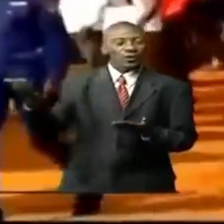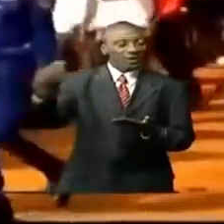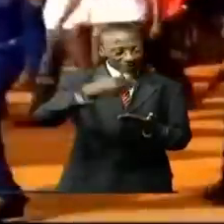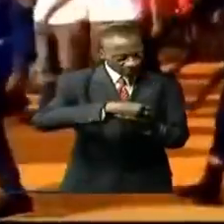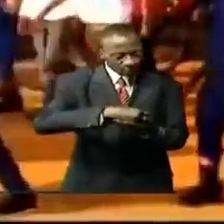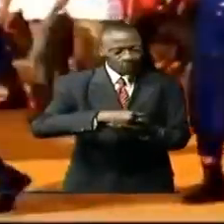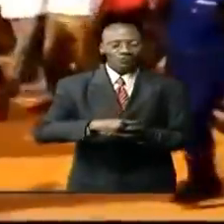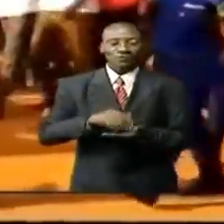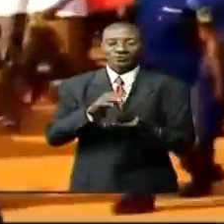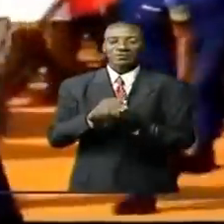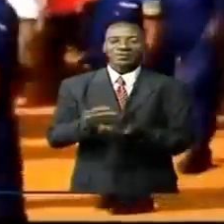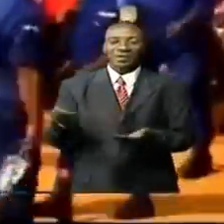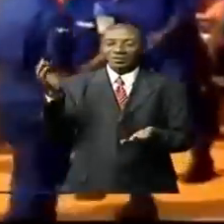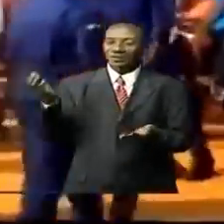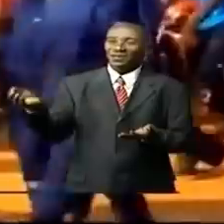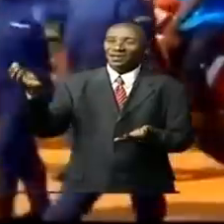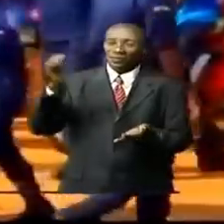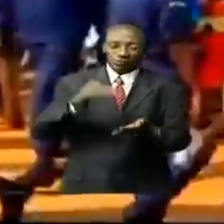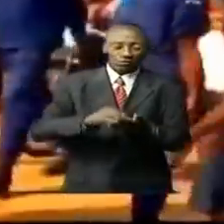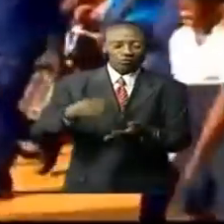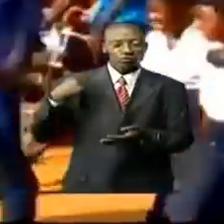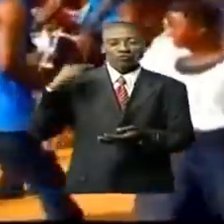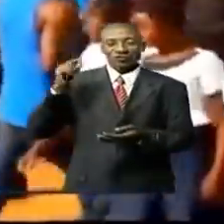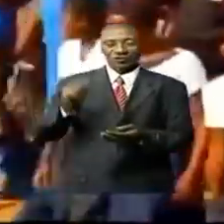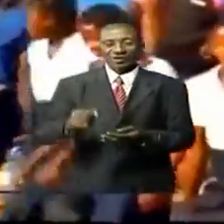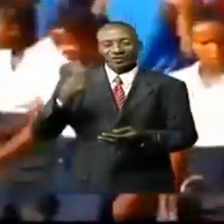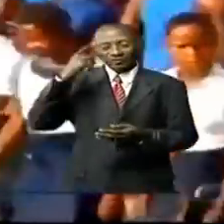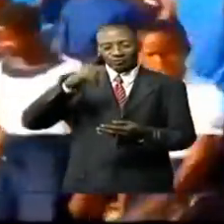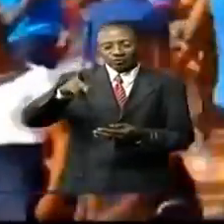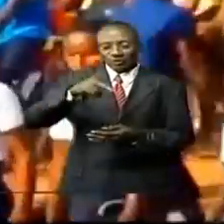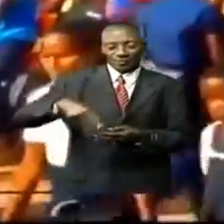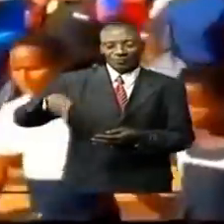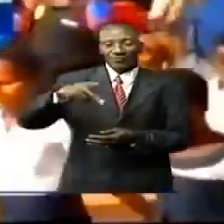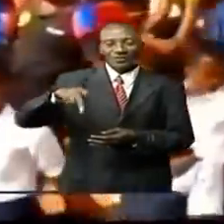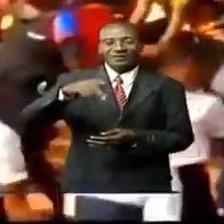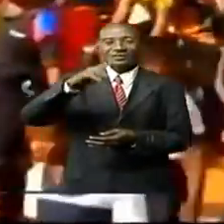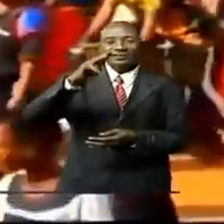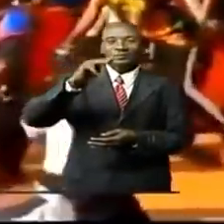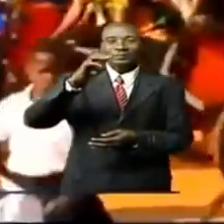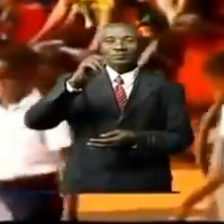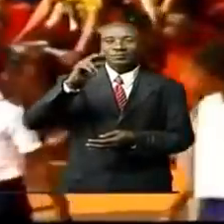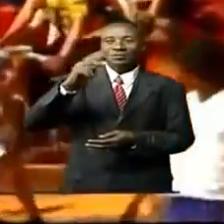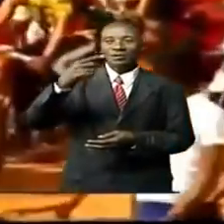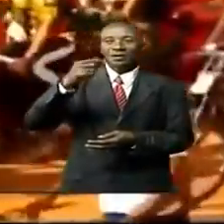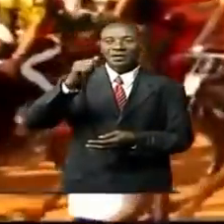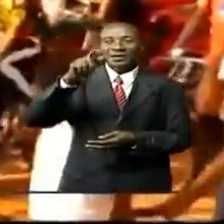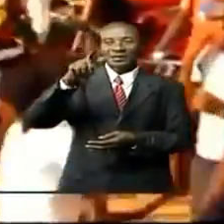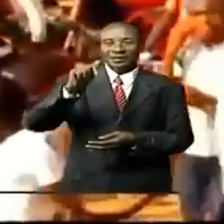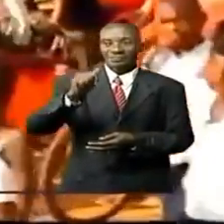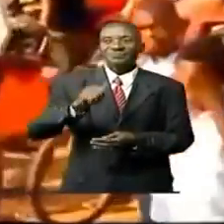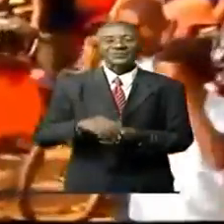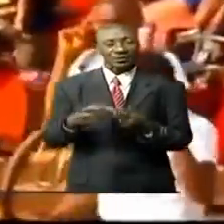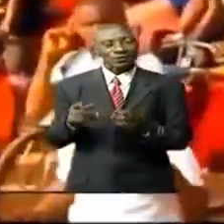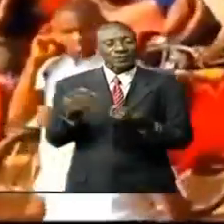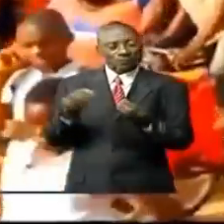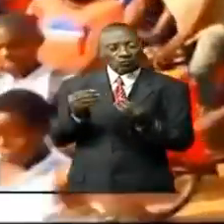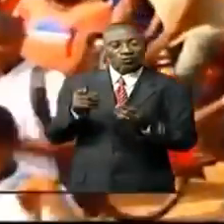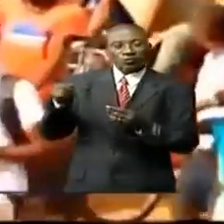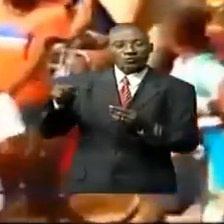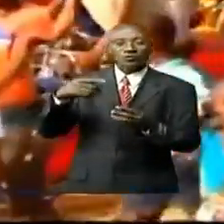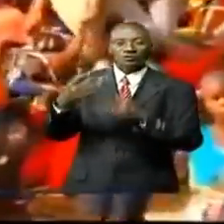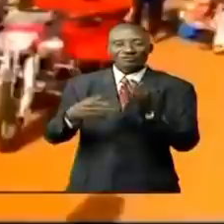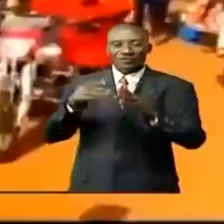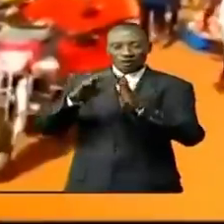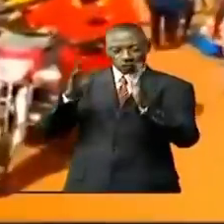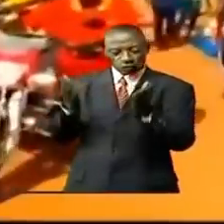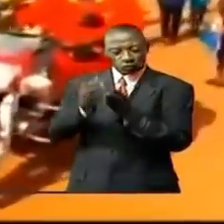Pour eux, seul Crispin Gundumalengo a l'expérience et est capable de mieux faire les choses selon la vision du chef de l'État, son Excellence Félix-Antoine